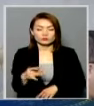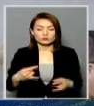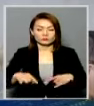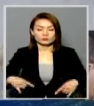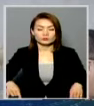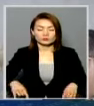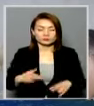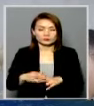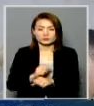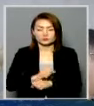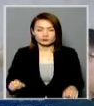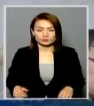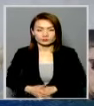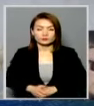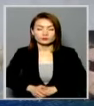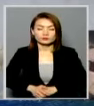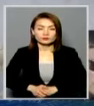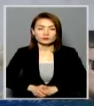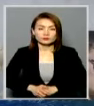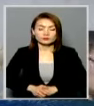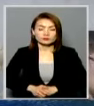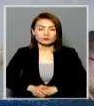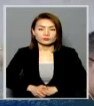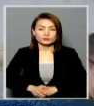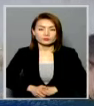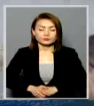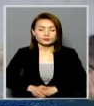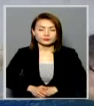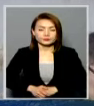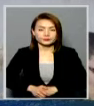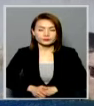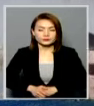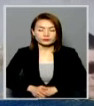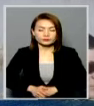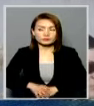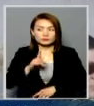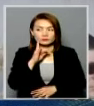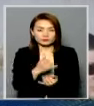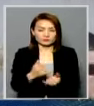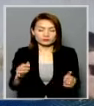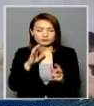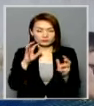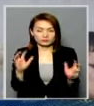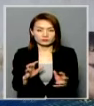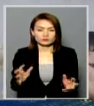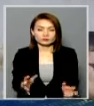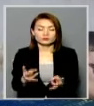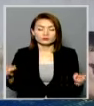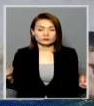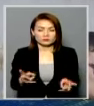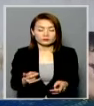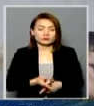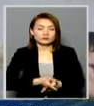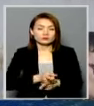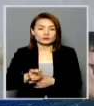тұқымдас балықтардың өзі уылдырық шашу жерлеріне бару кезінде оларға тиімді жағдай жасау, және де осы уылдырық шашу